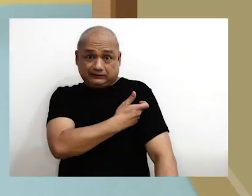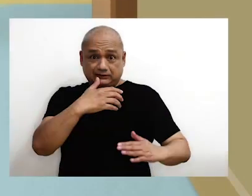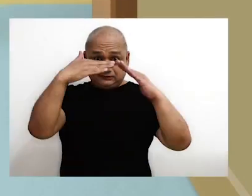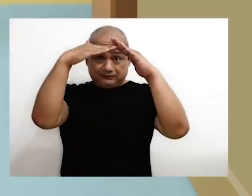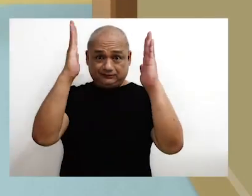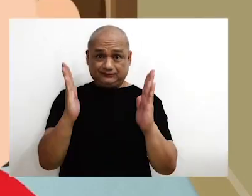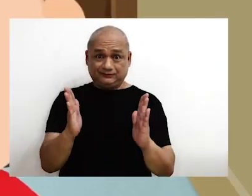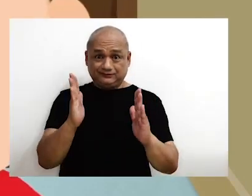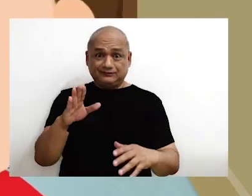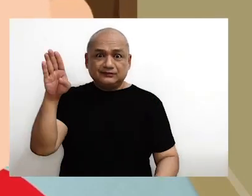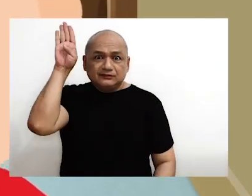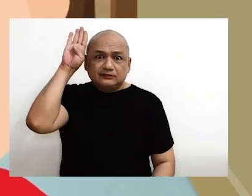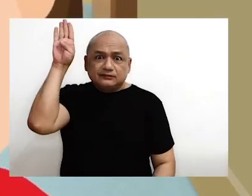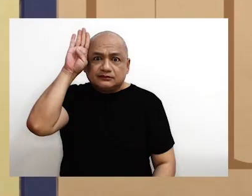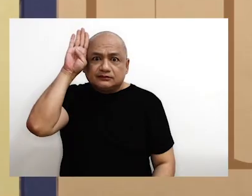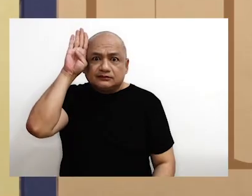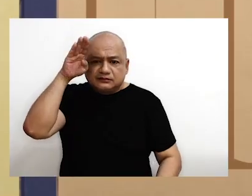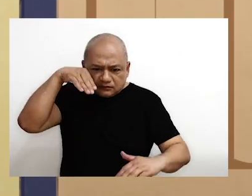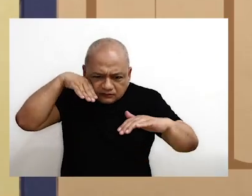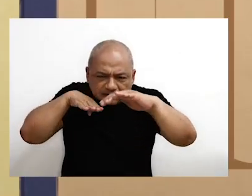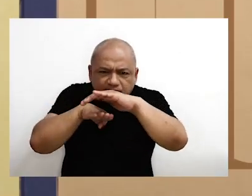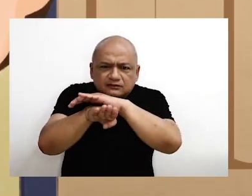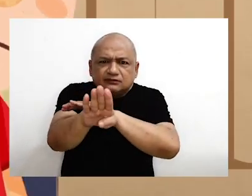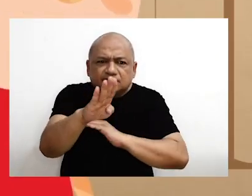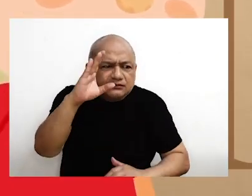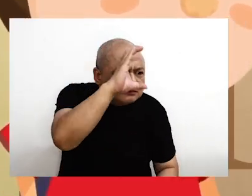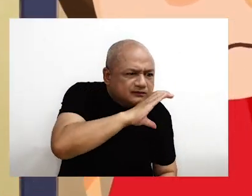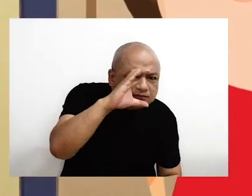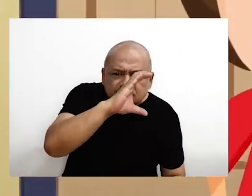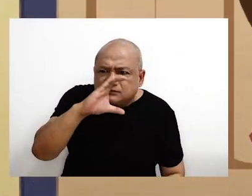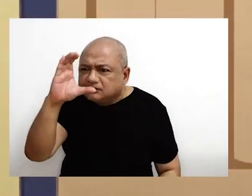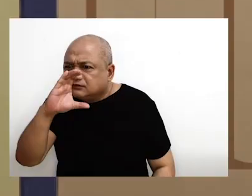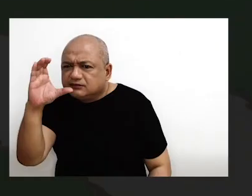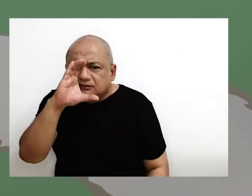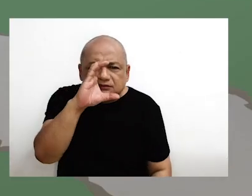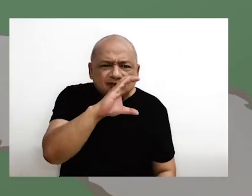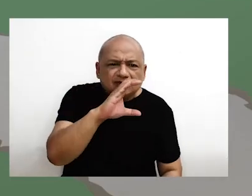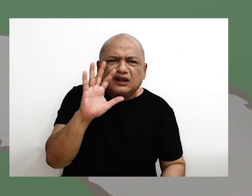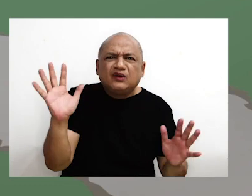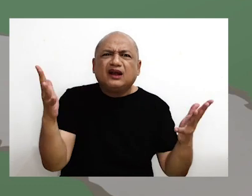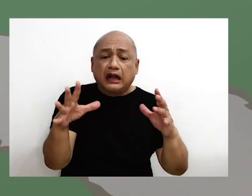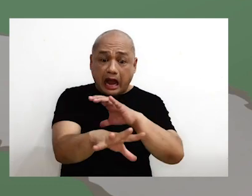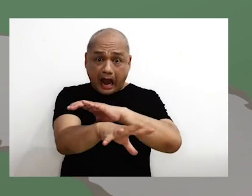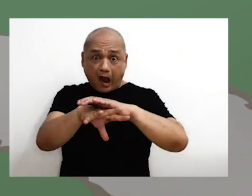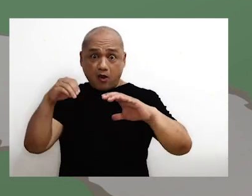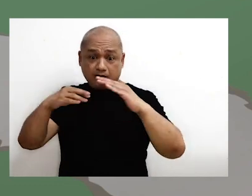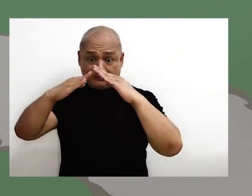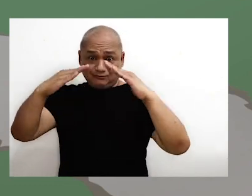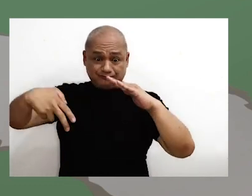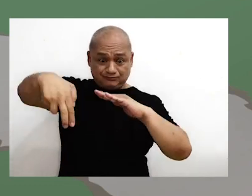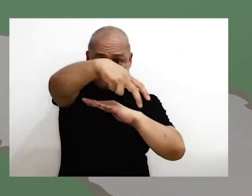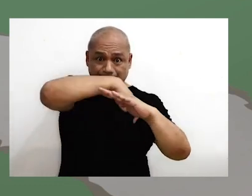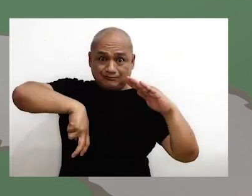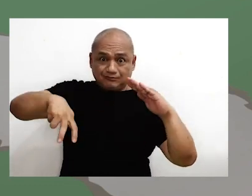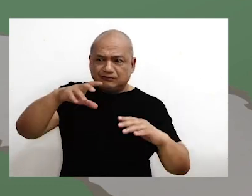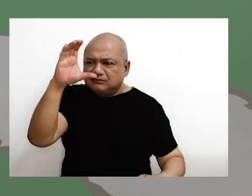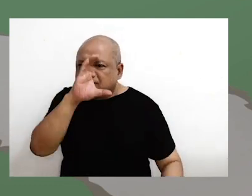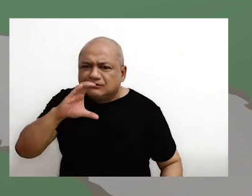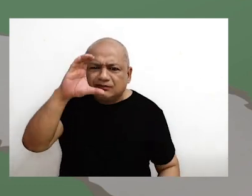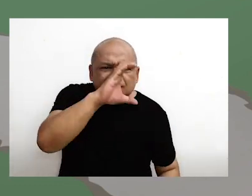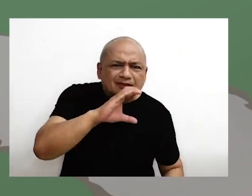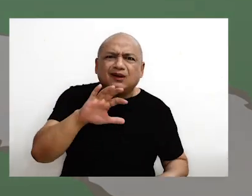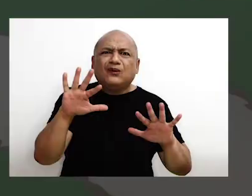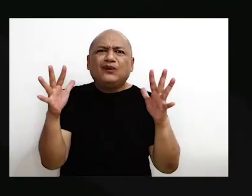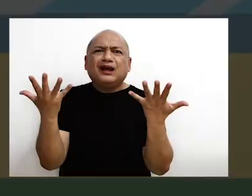Hanap dito, hanap doon. Hanap sa bawat sulok sa loob at labas ng barangay hall.